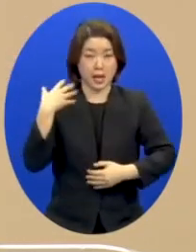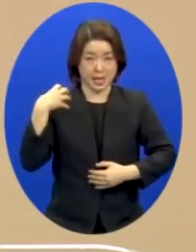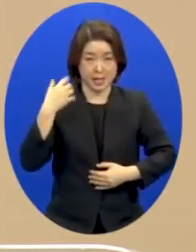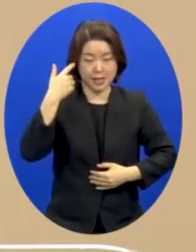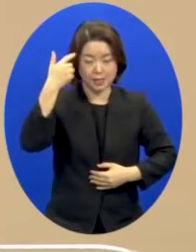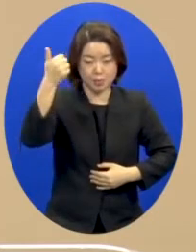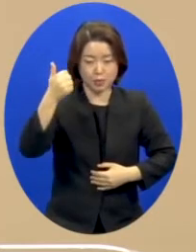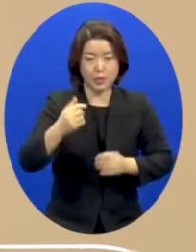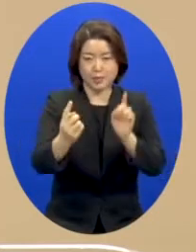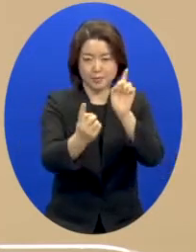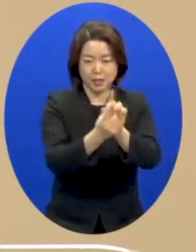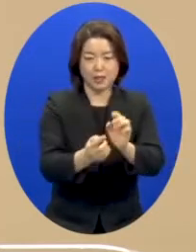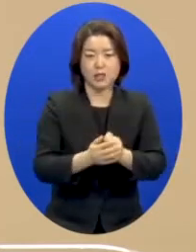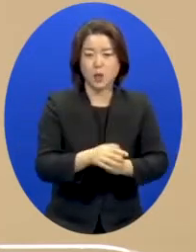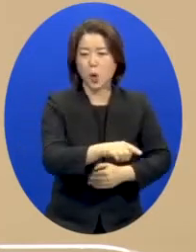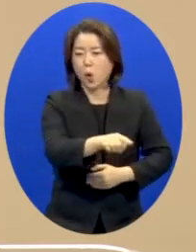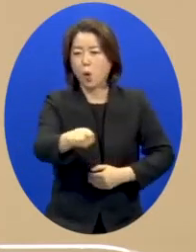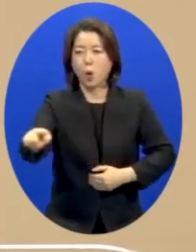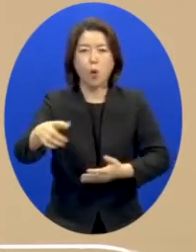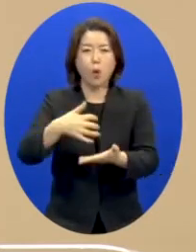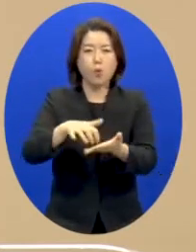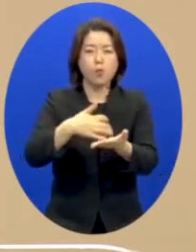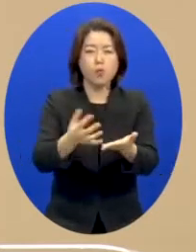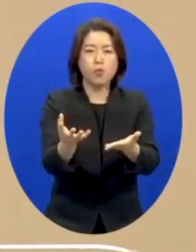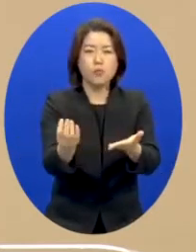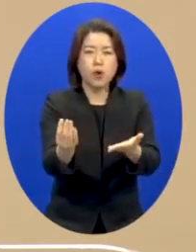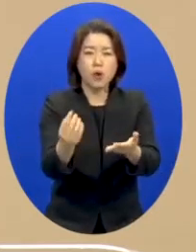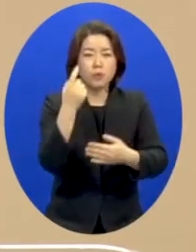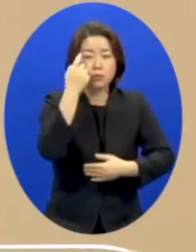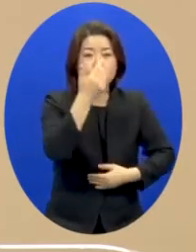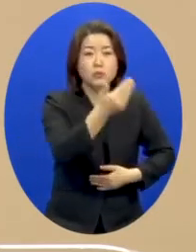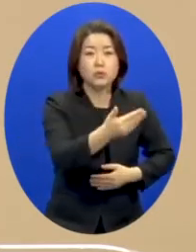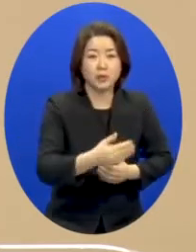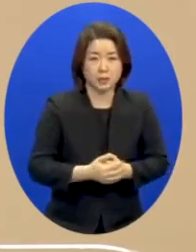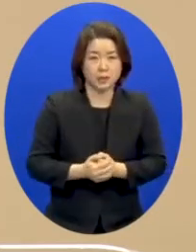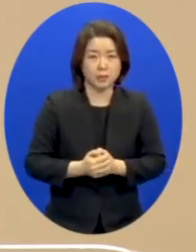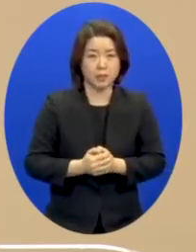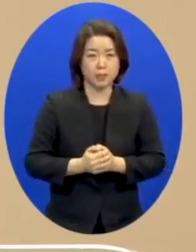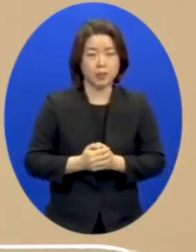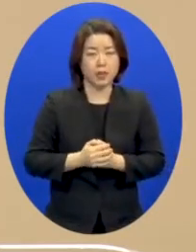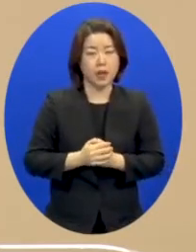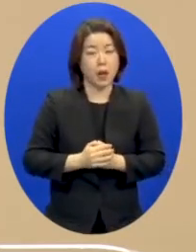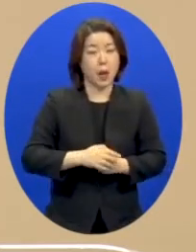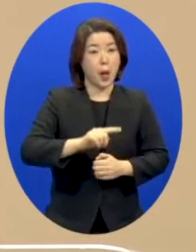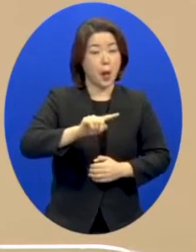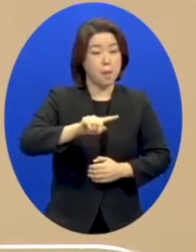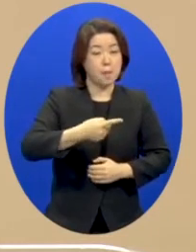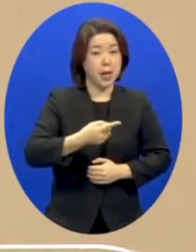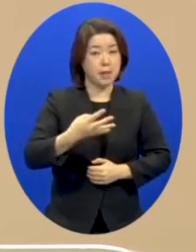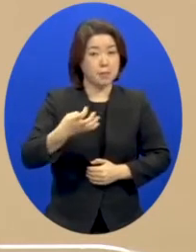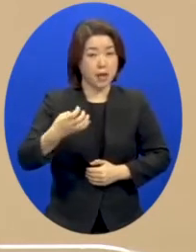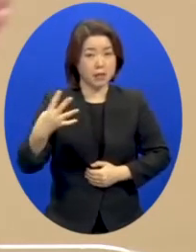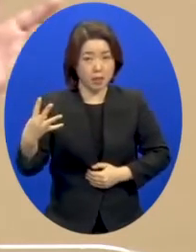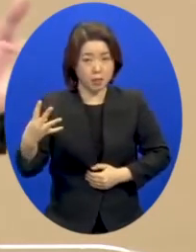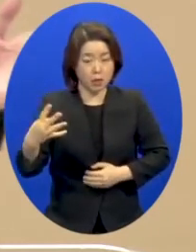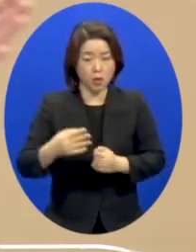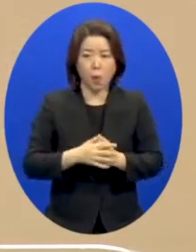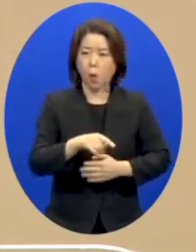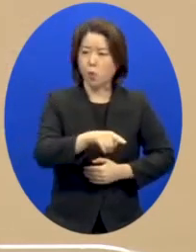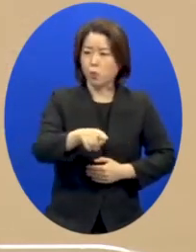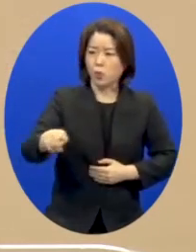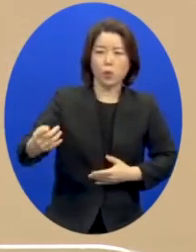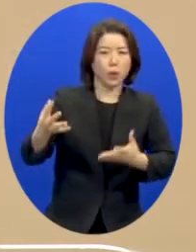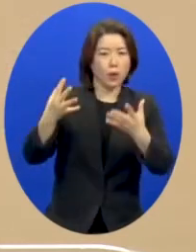목사님에게 도대체 교인이 몇 명쯤 되느냐 하고 물었더니 144명이라는 거예요. 그래서 아니 이렇게